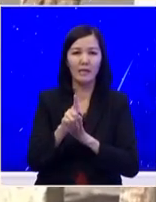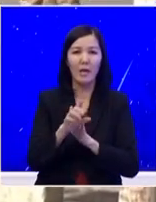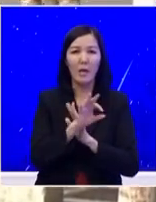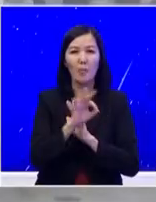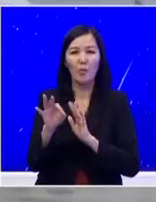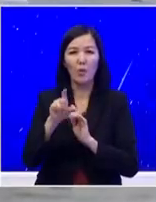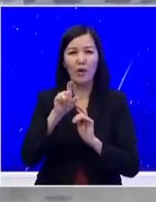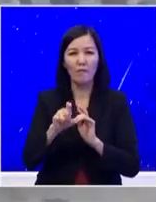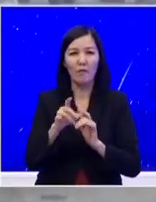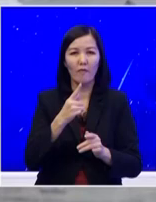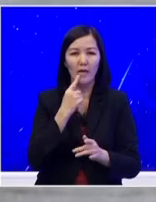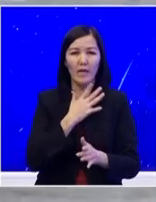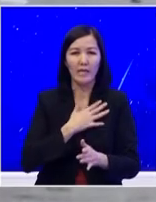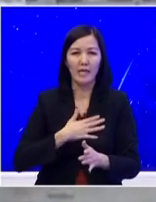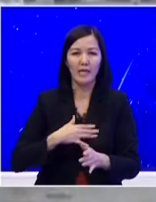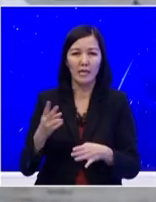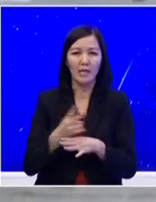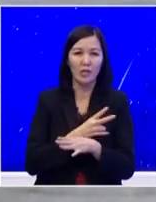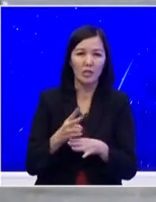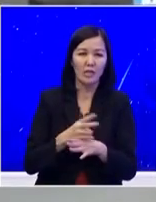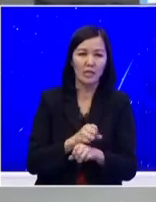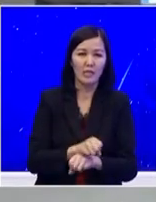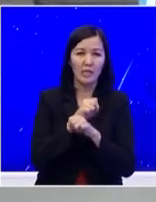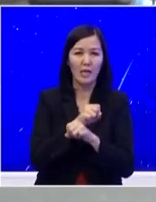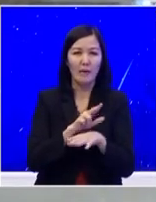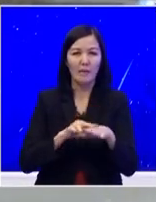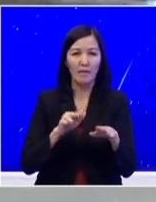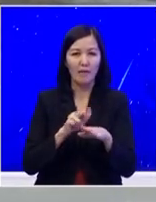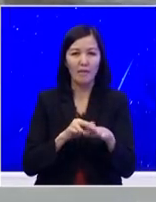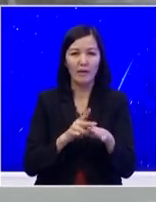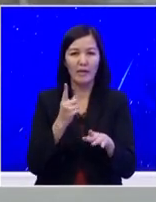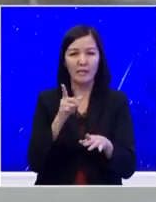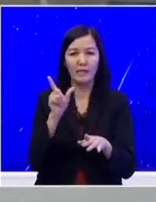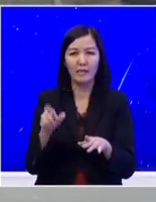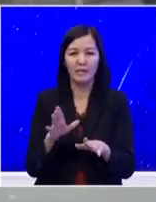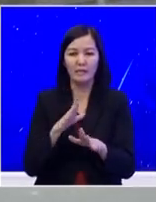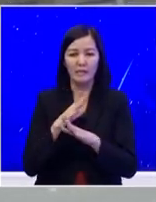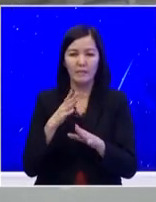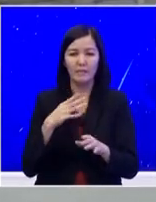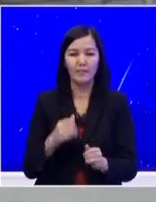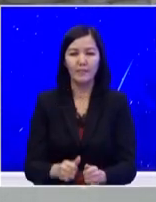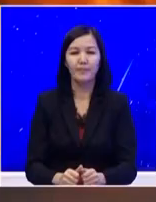ранения, полученного во время ночных столкновений с силами правопорядка, погиб один демонстрант.